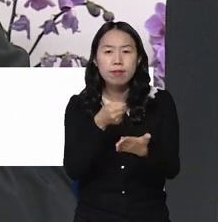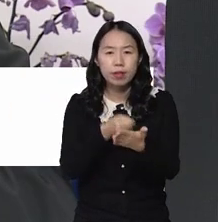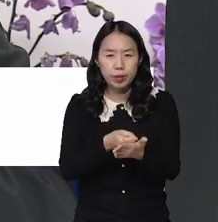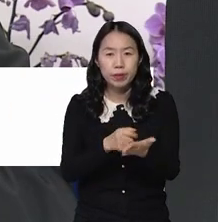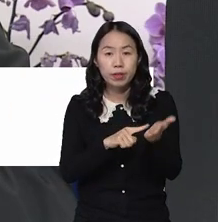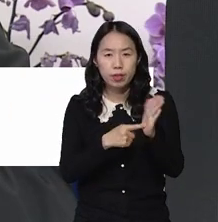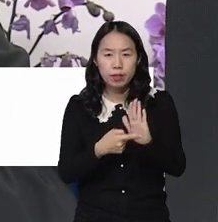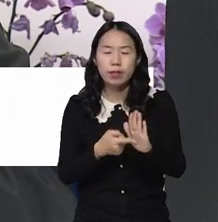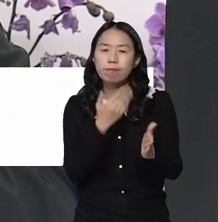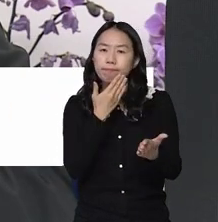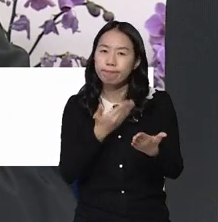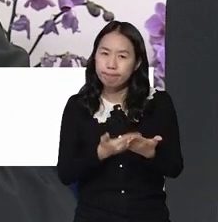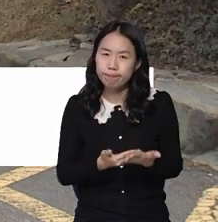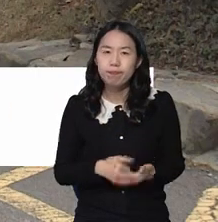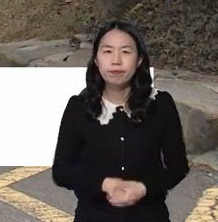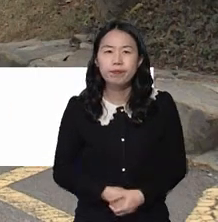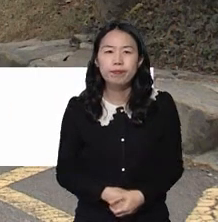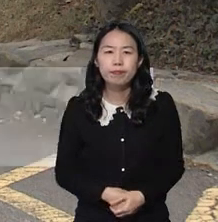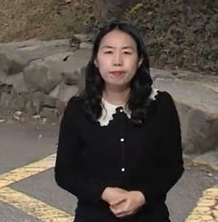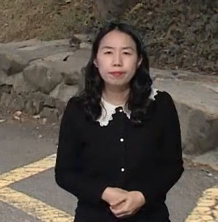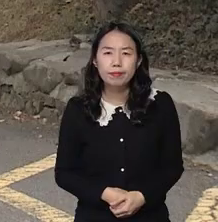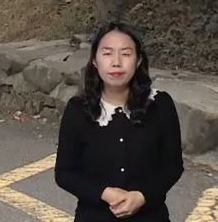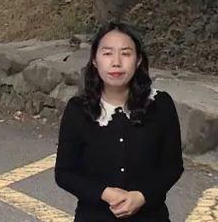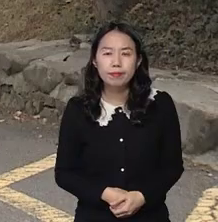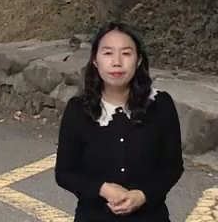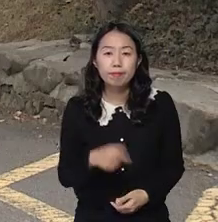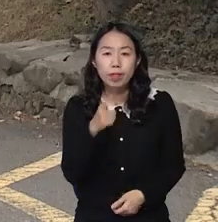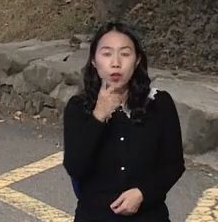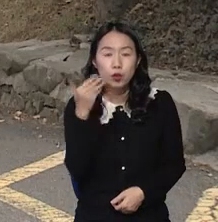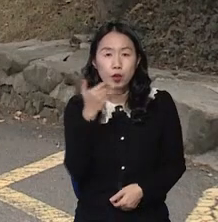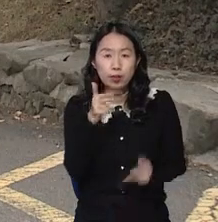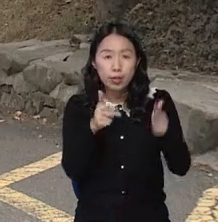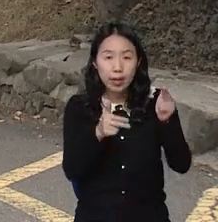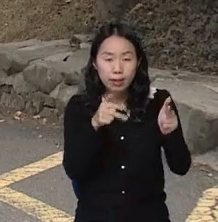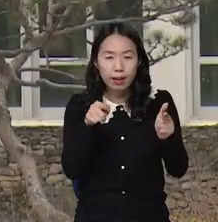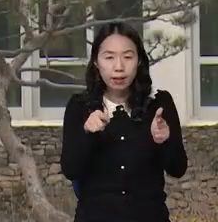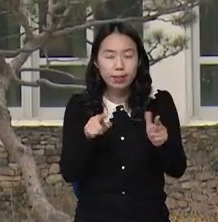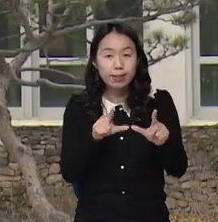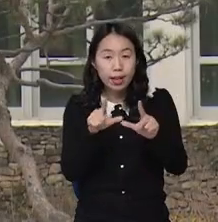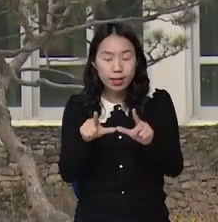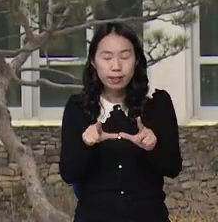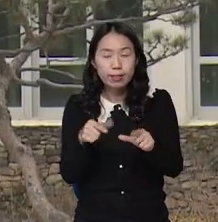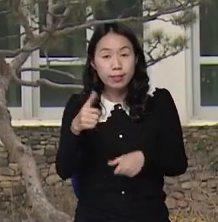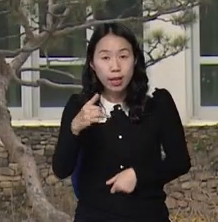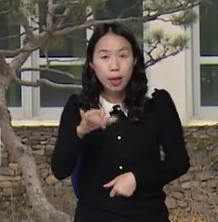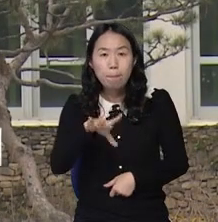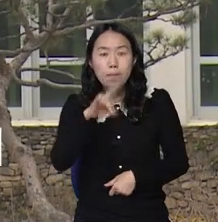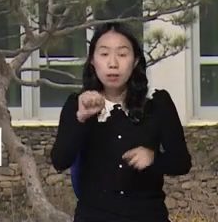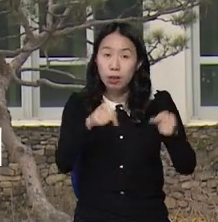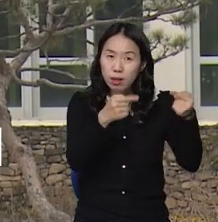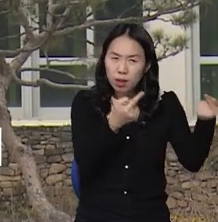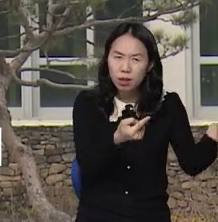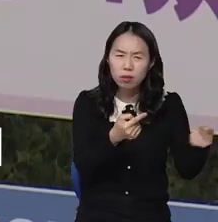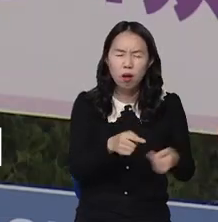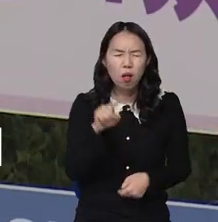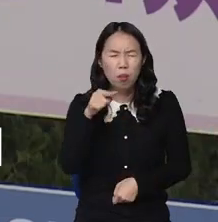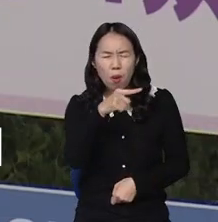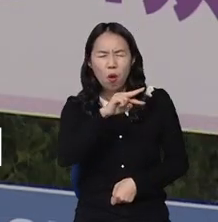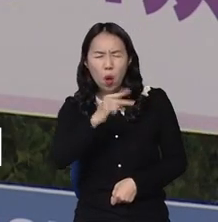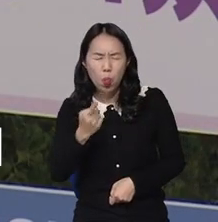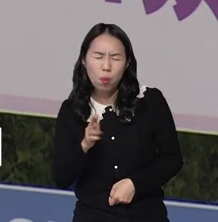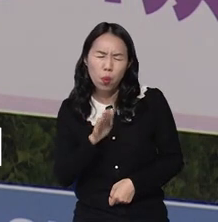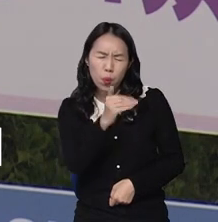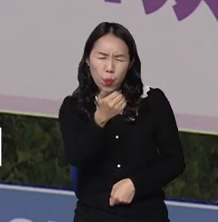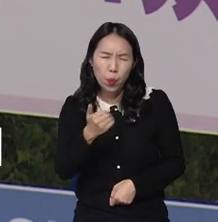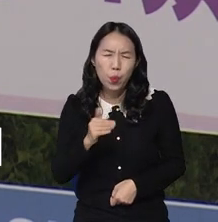수 있도록 이러한 것이 필요하다고. 여수산단 자녀 우선 입학 원칙에 따라 매일같이 원거리 통학 전쟁을 치르고